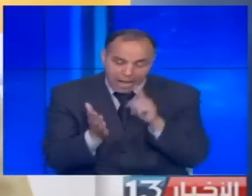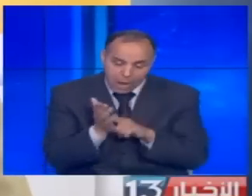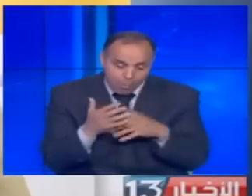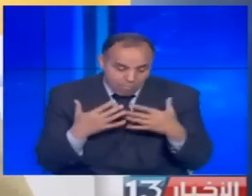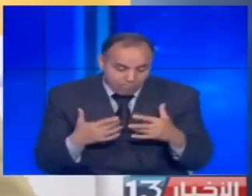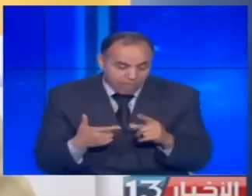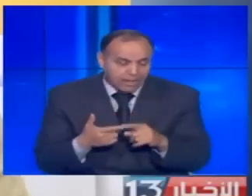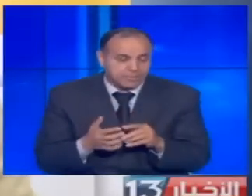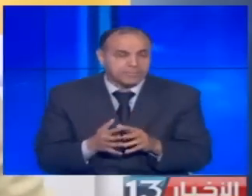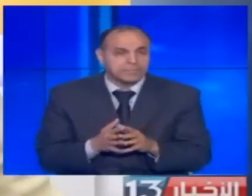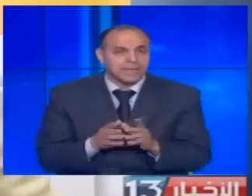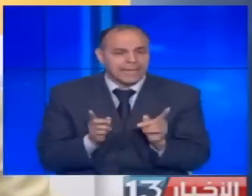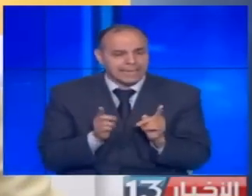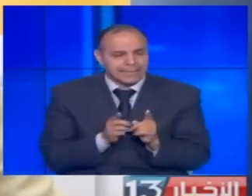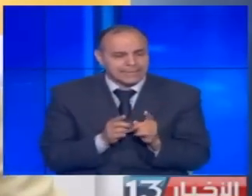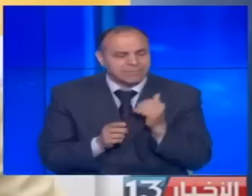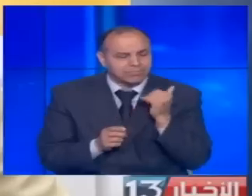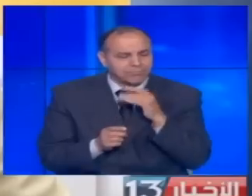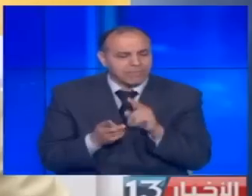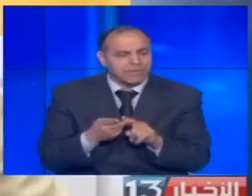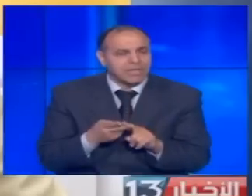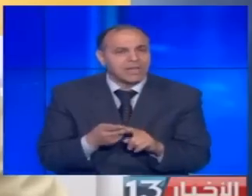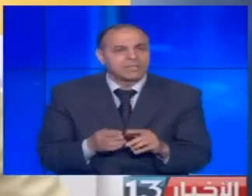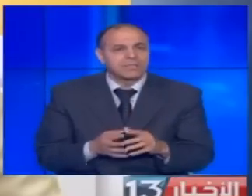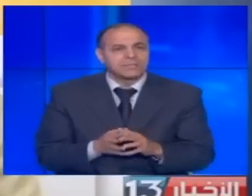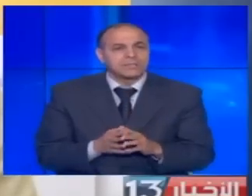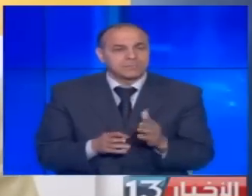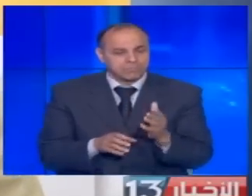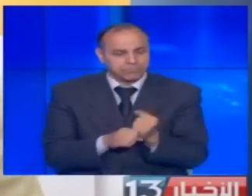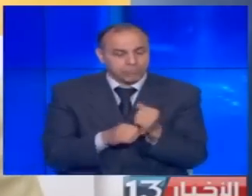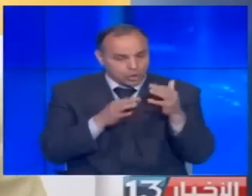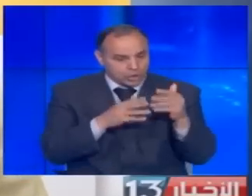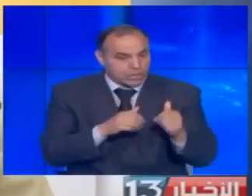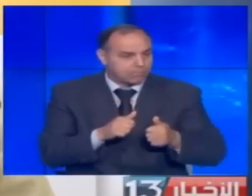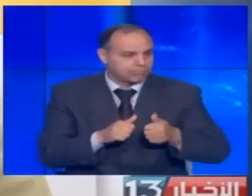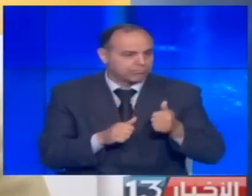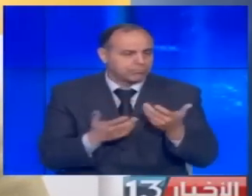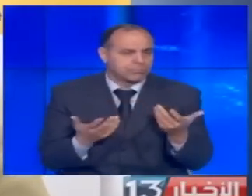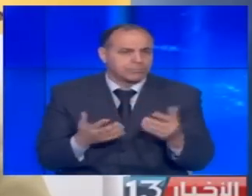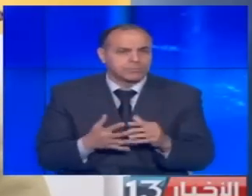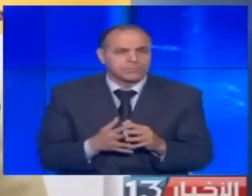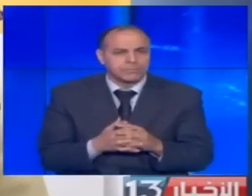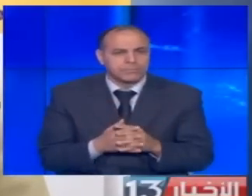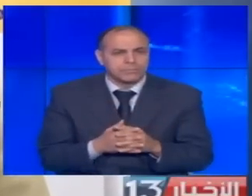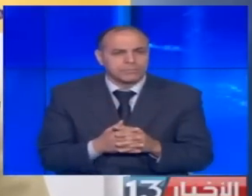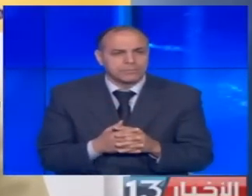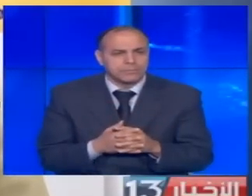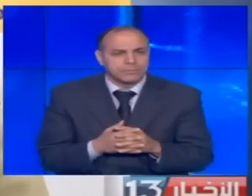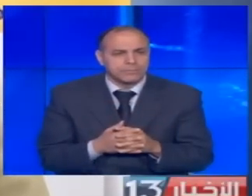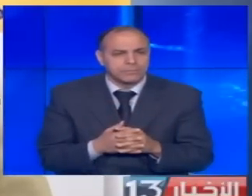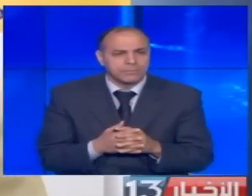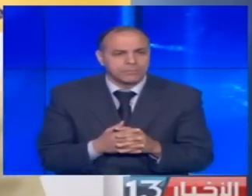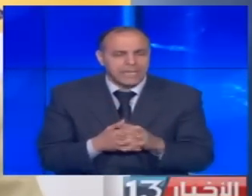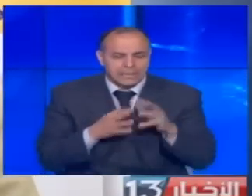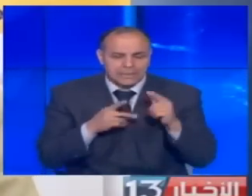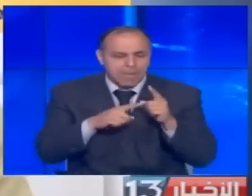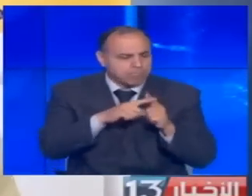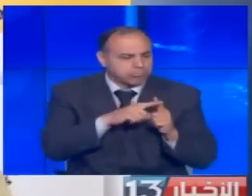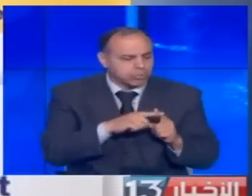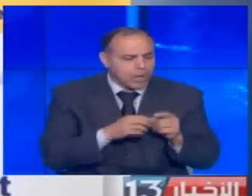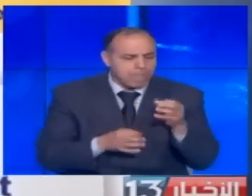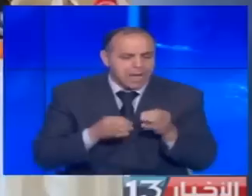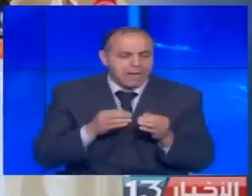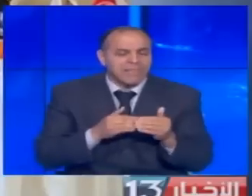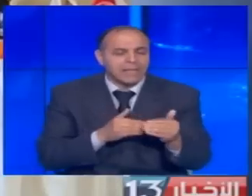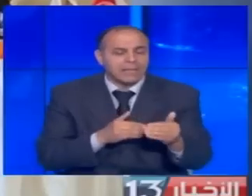اه كثير اللي يحقق نتائج سريعه معناها نتائج ايجابيه لمحكمه